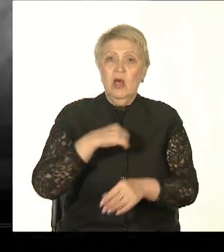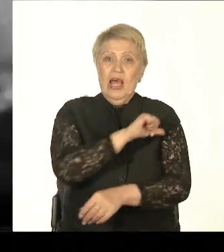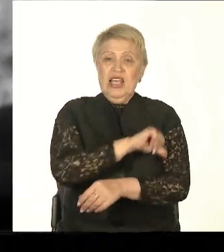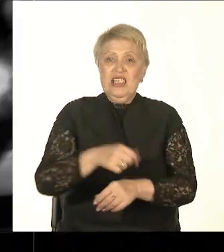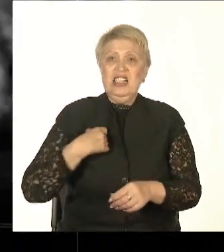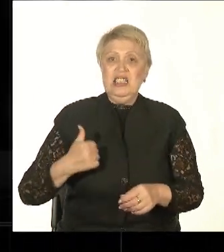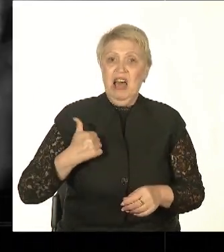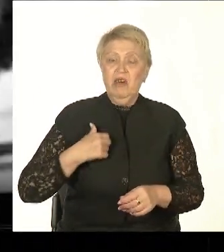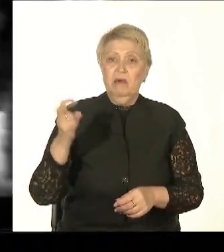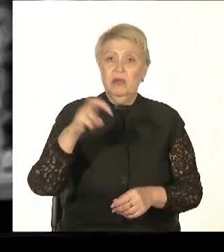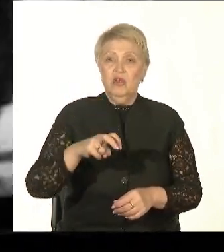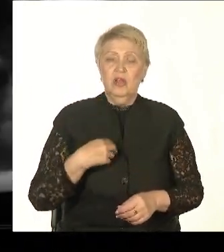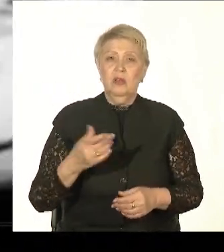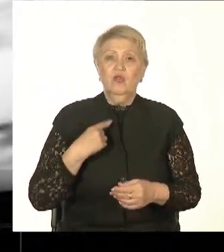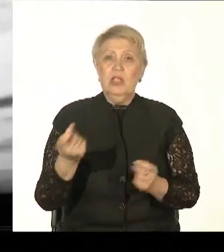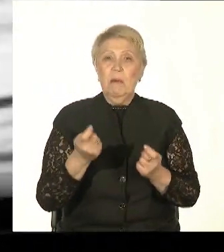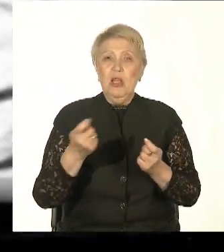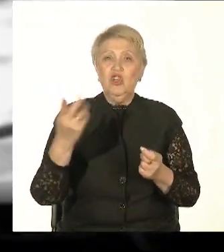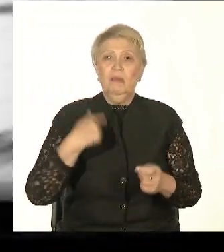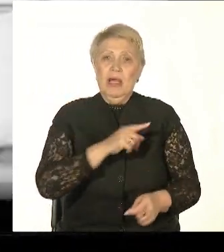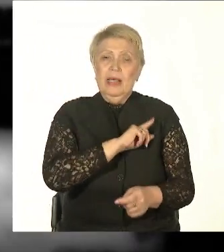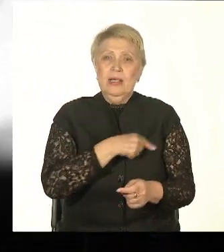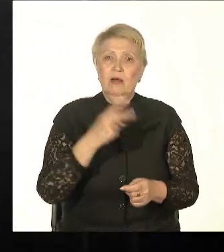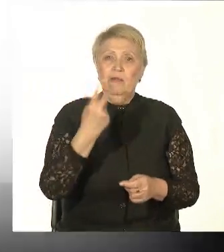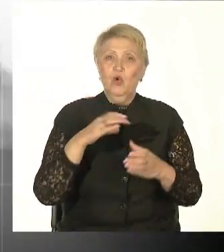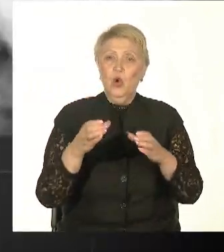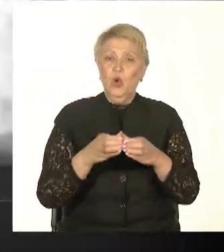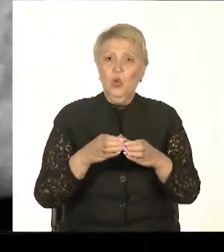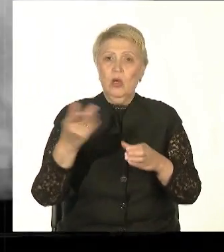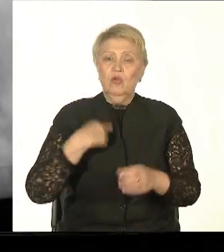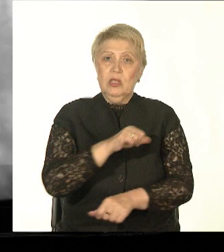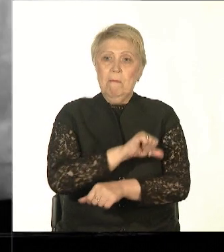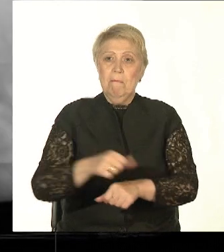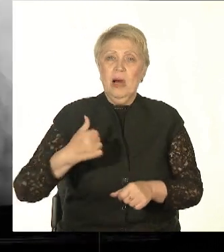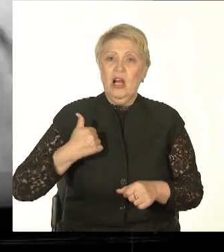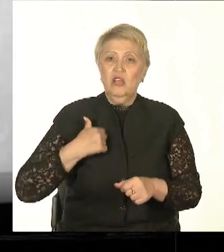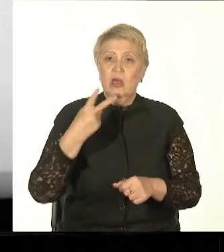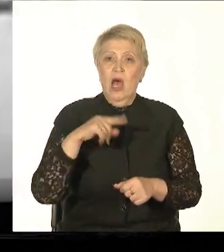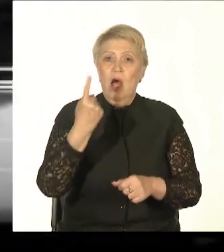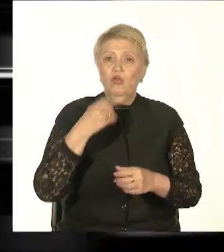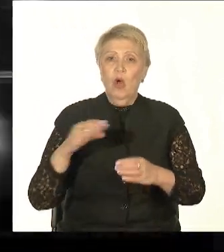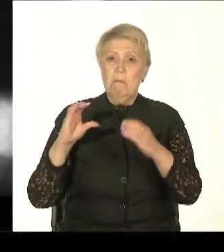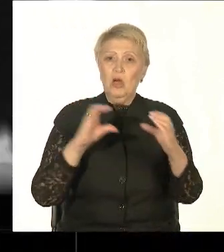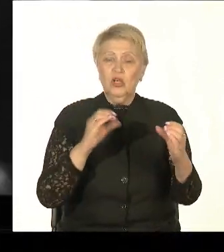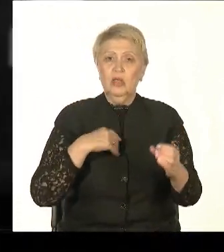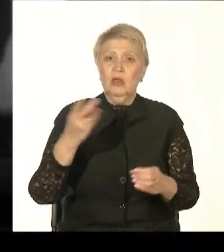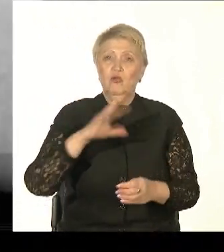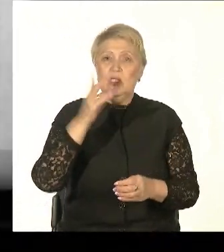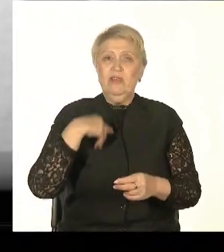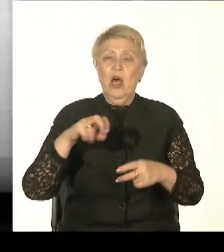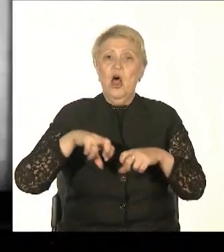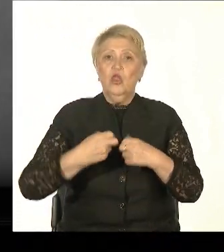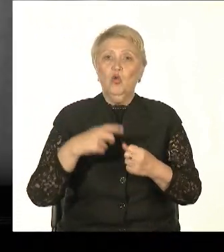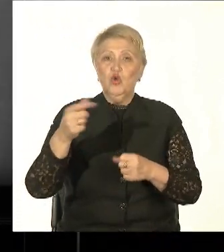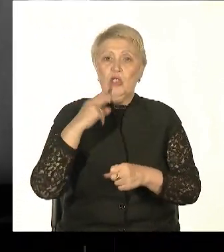Виталием Бубениным. Небольшими силами двух групп пограничников и единственного БТР нарушителей вынудили покинуть территорию, унося с собой